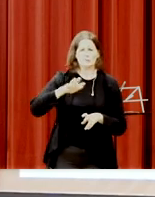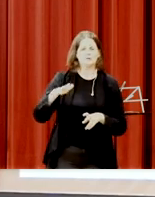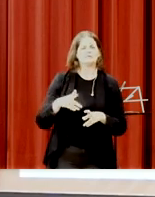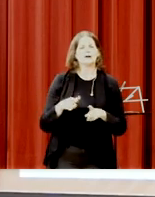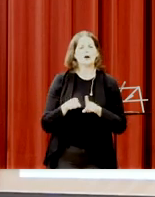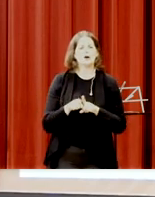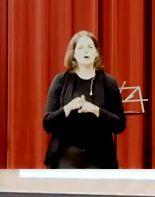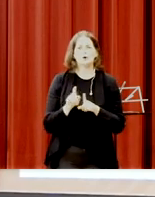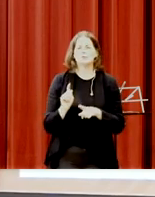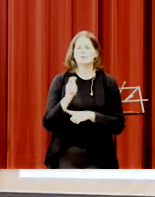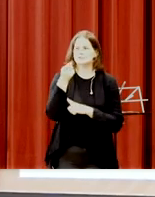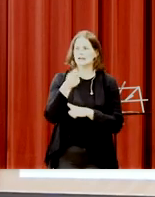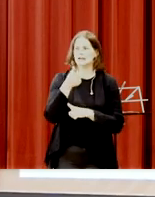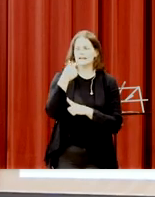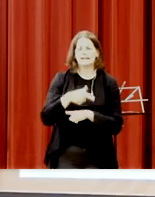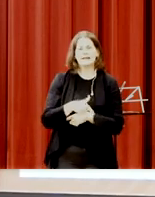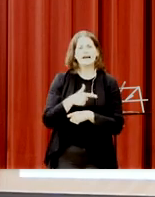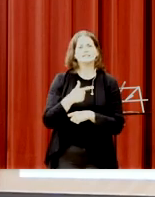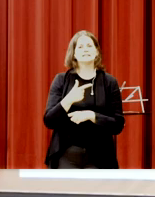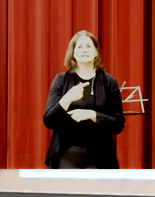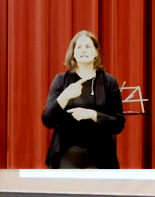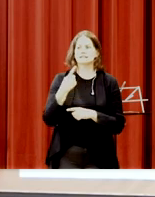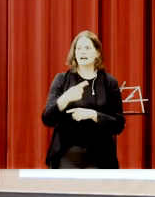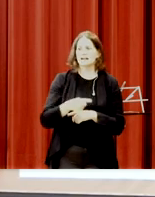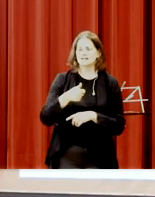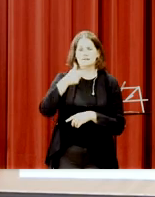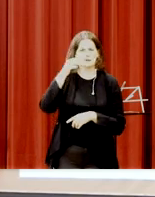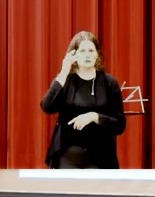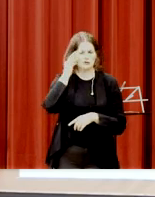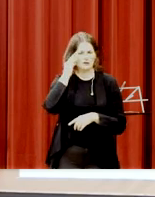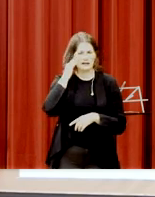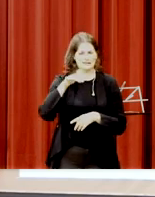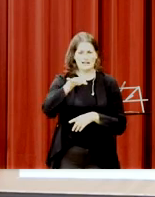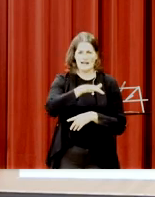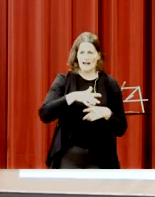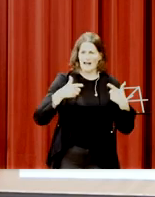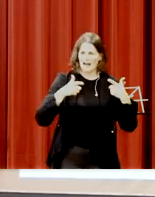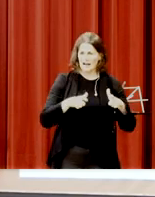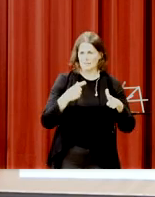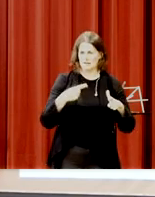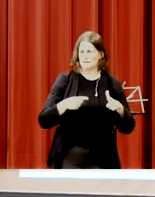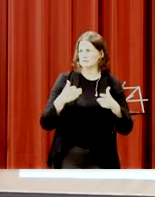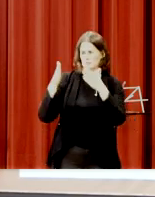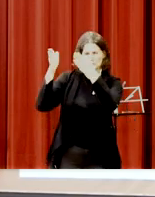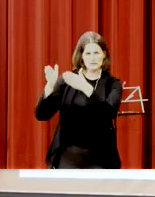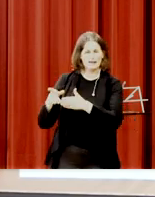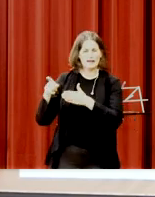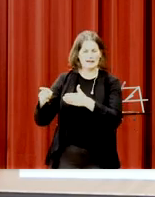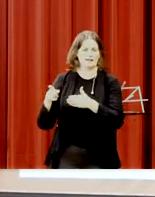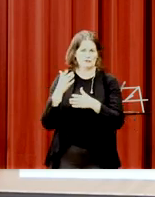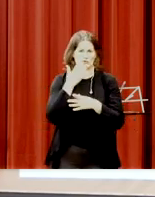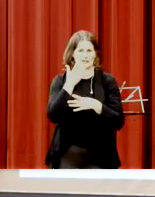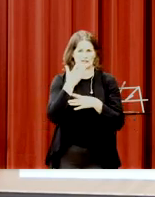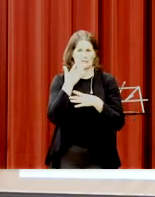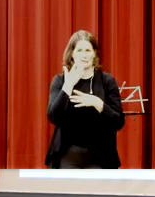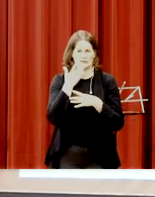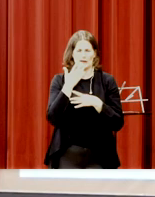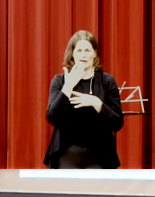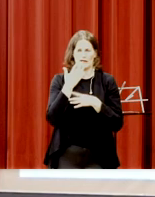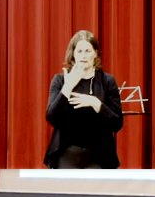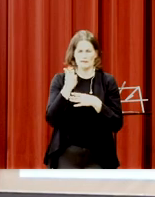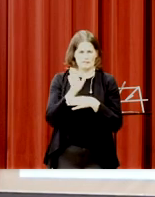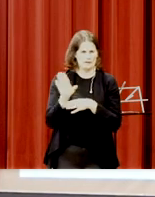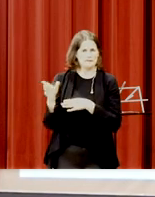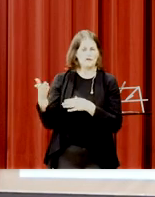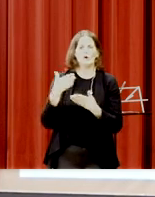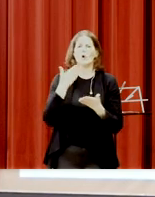predicant i va demanant a tot arreu que hi hagi aquests elements. Per tant, Susana, gràcies per tot el que